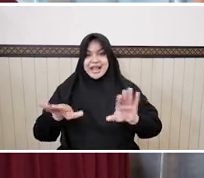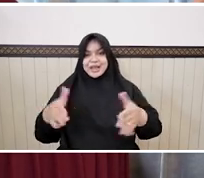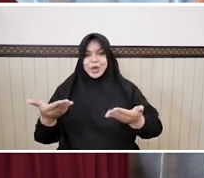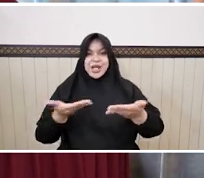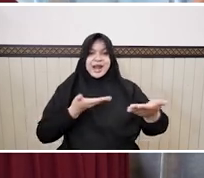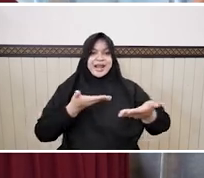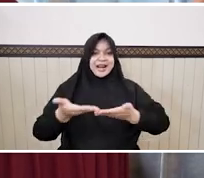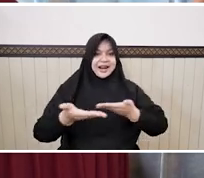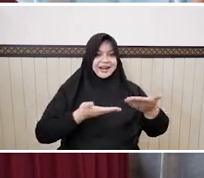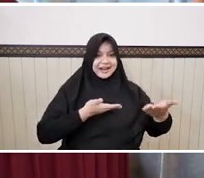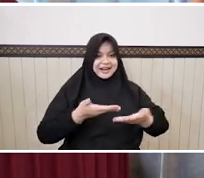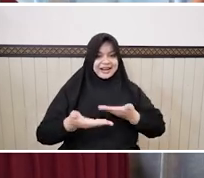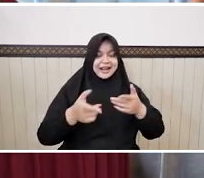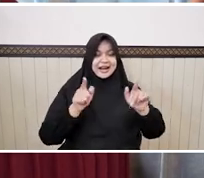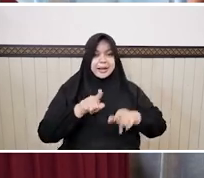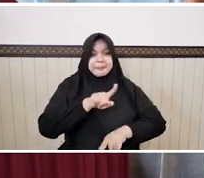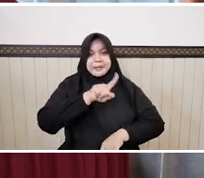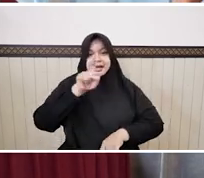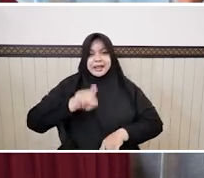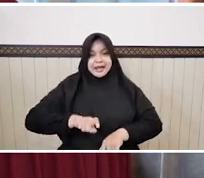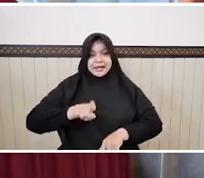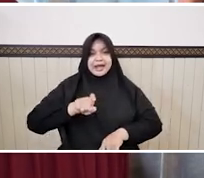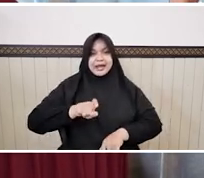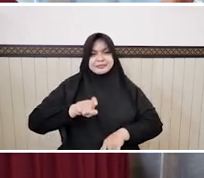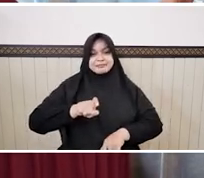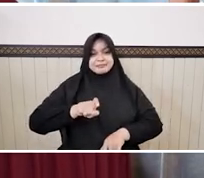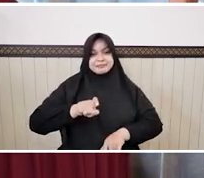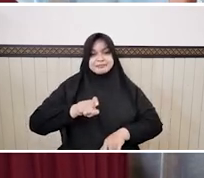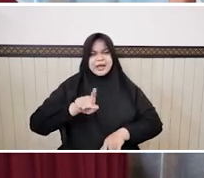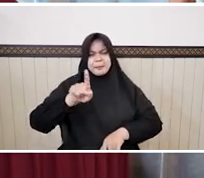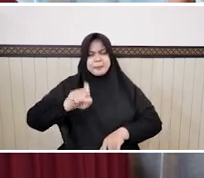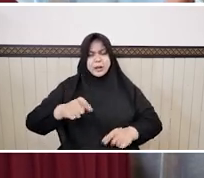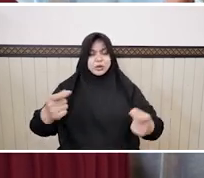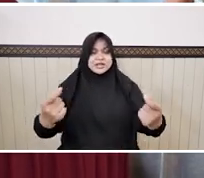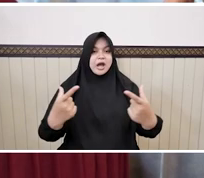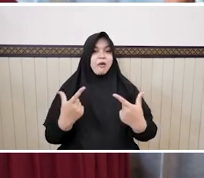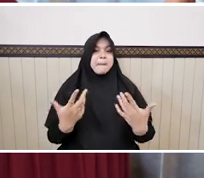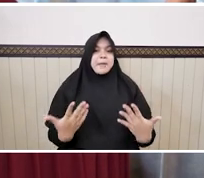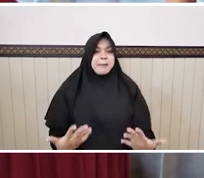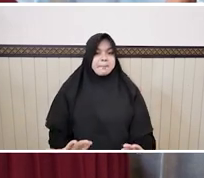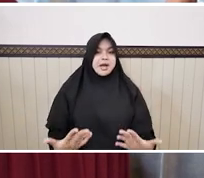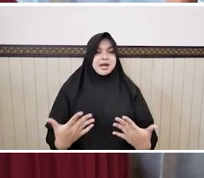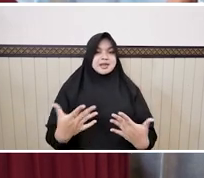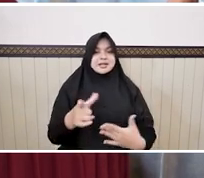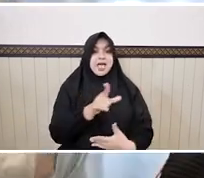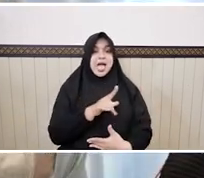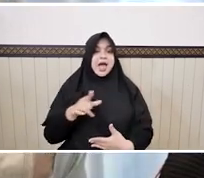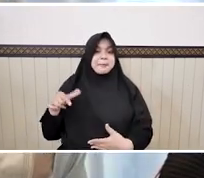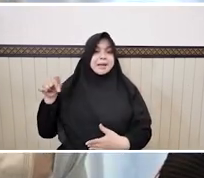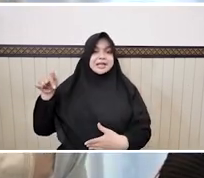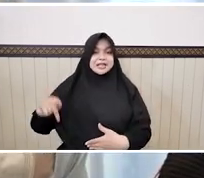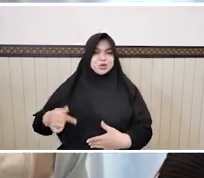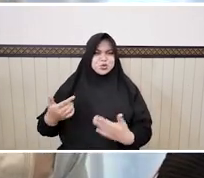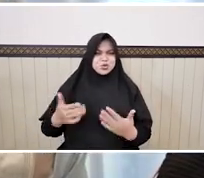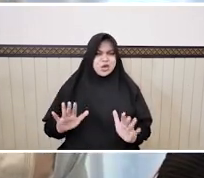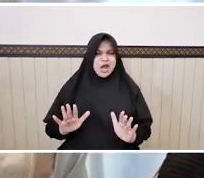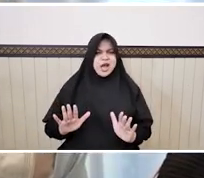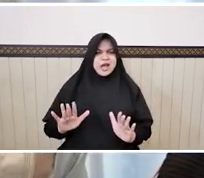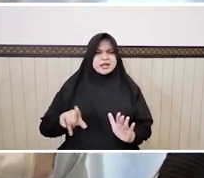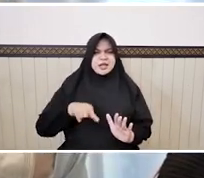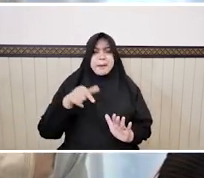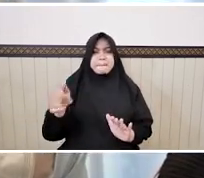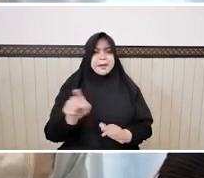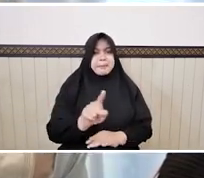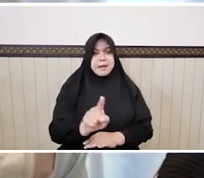layanan ya kan nah Pertanyaan yang perlu dijawab adalah sejauh ini sudah sampai mana